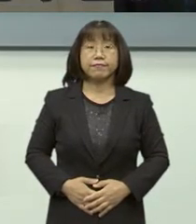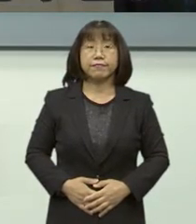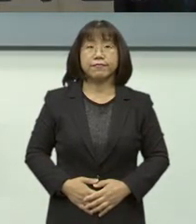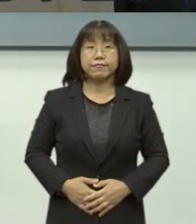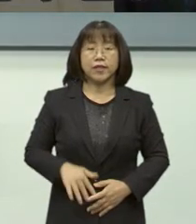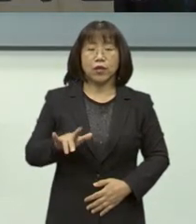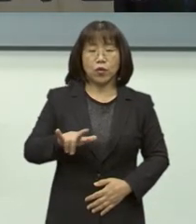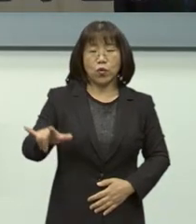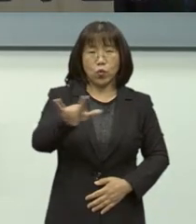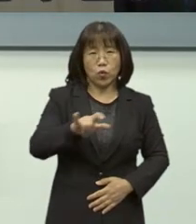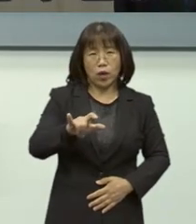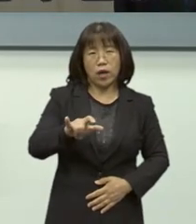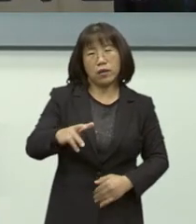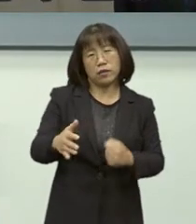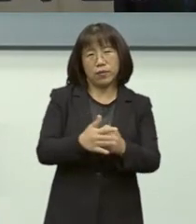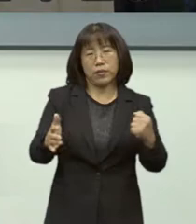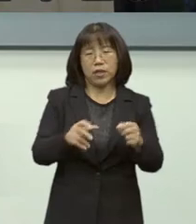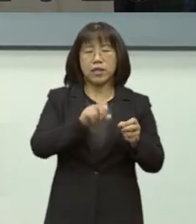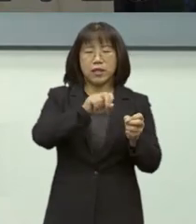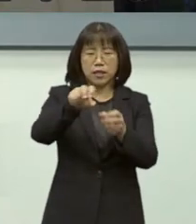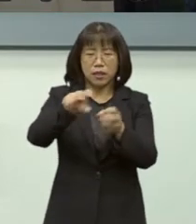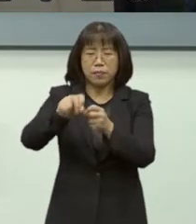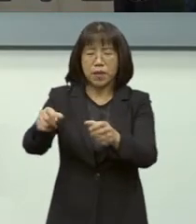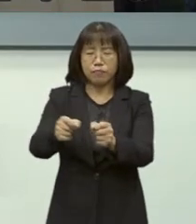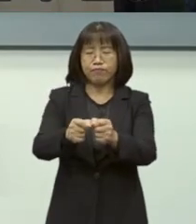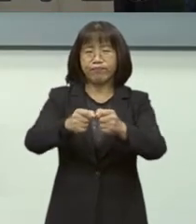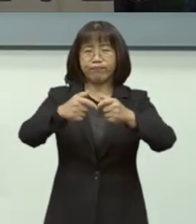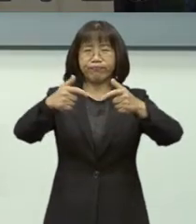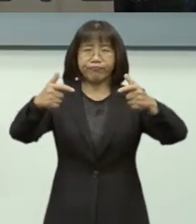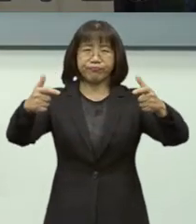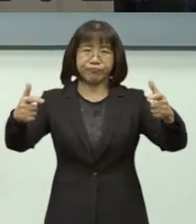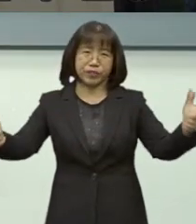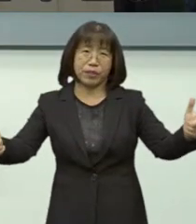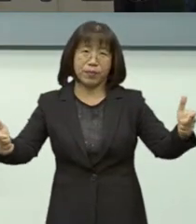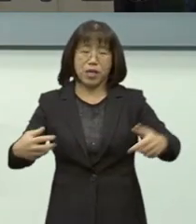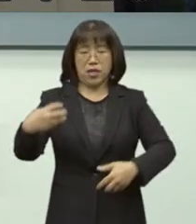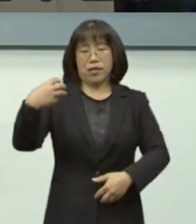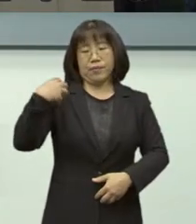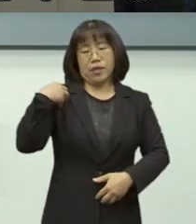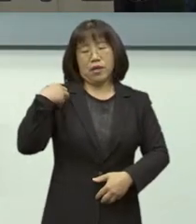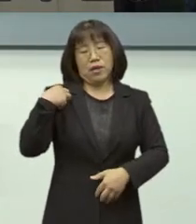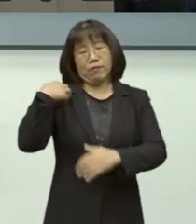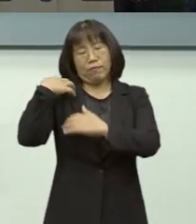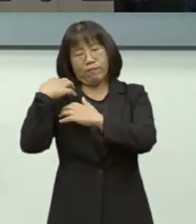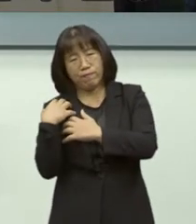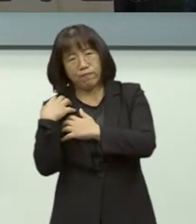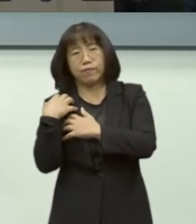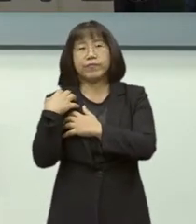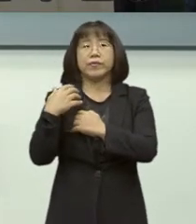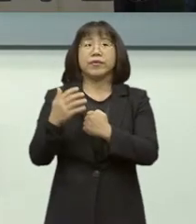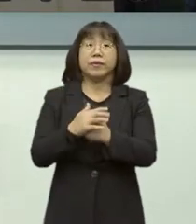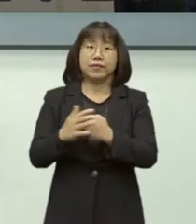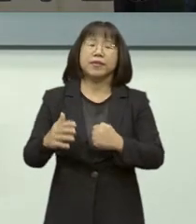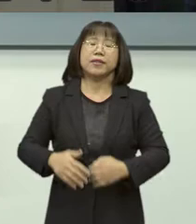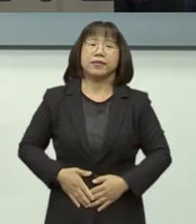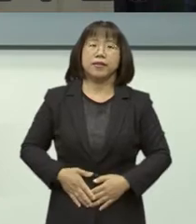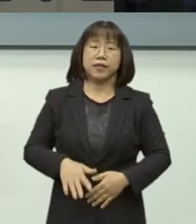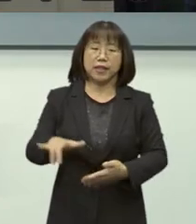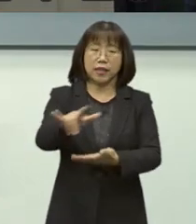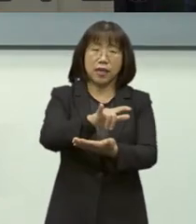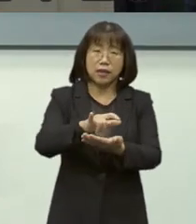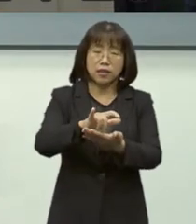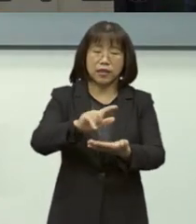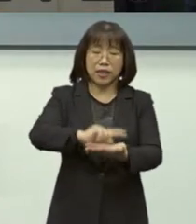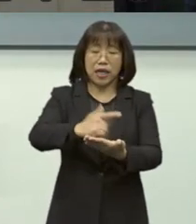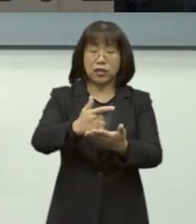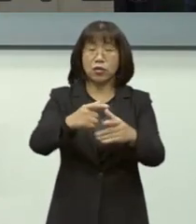코로나19 사태로 택배 물량 급증에 따른 택배 기사분들의 업무가 과중되고 있는 가운데 강서구가 이들을 위한